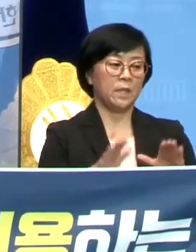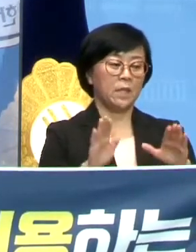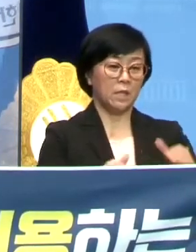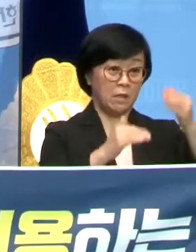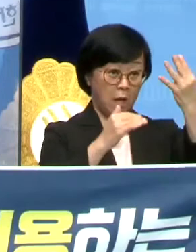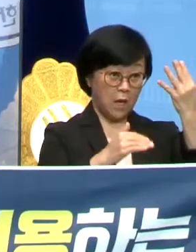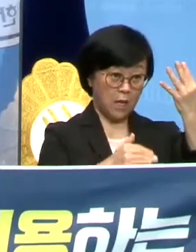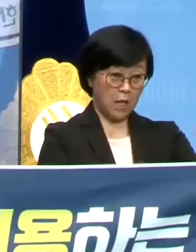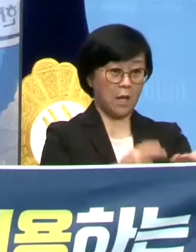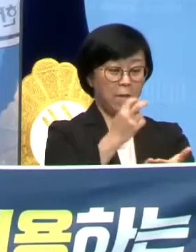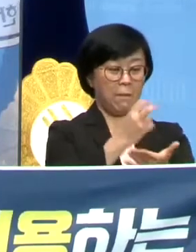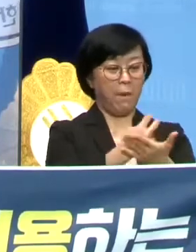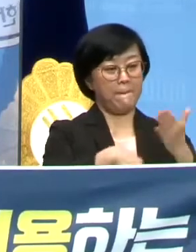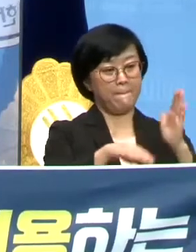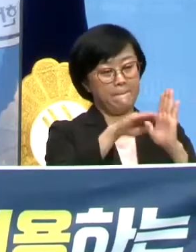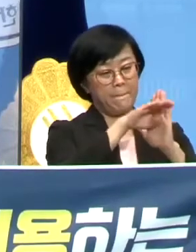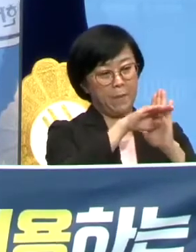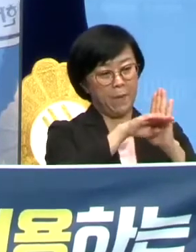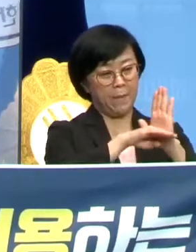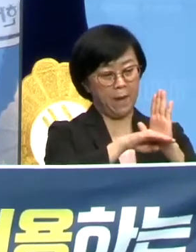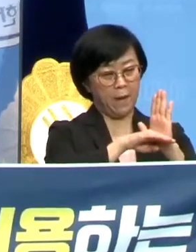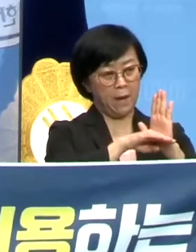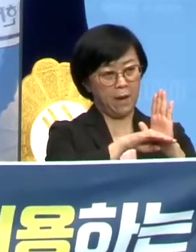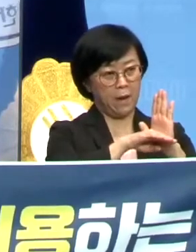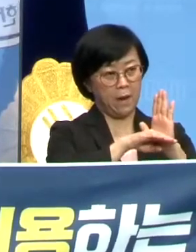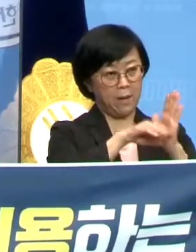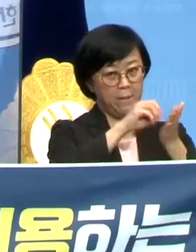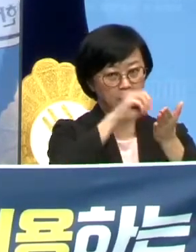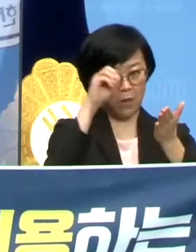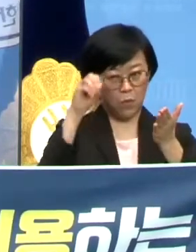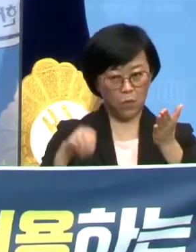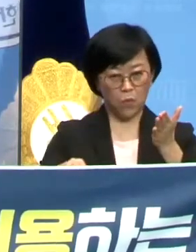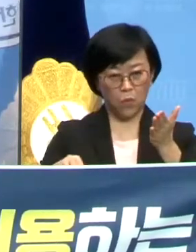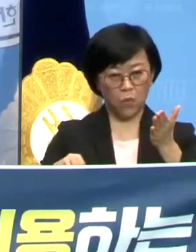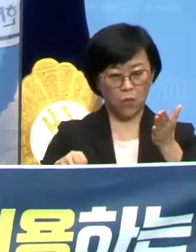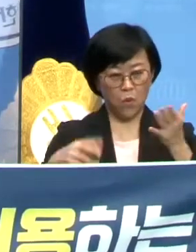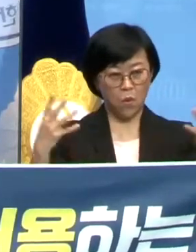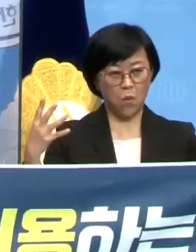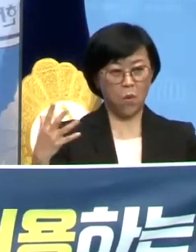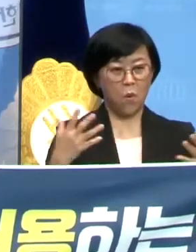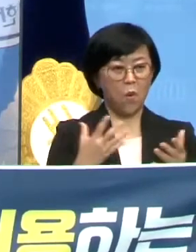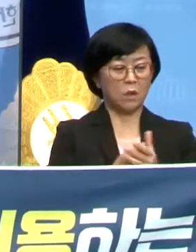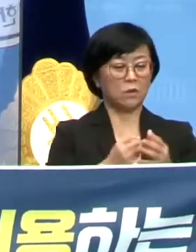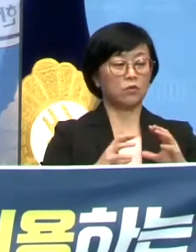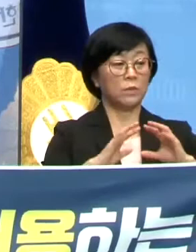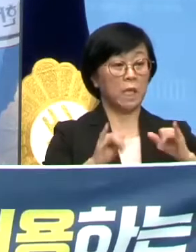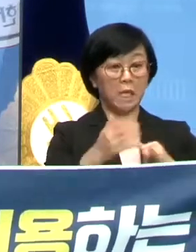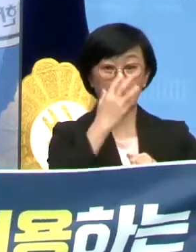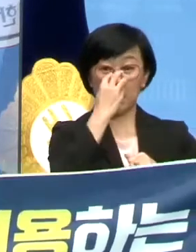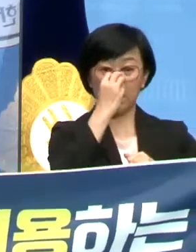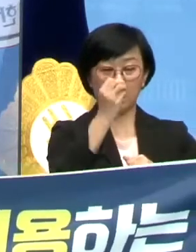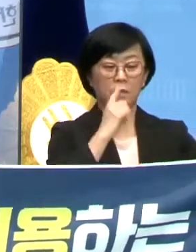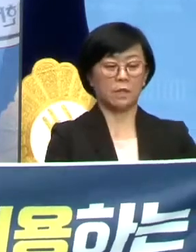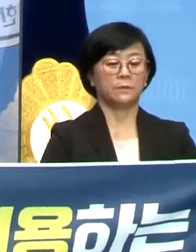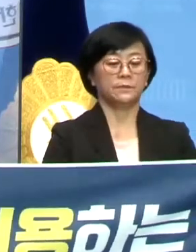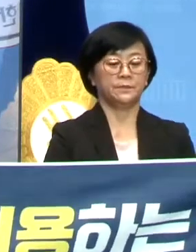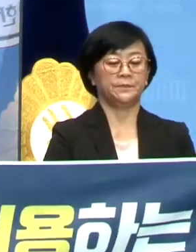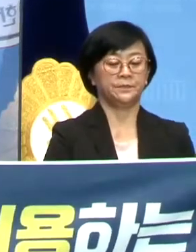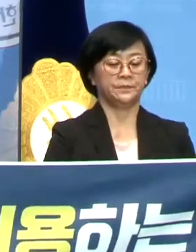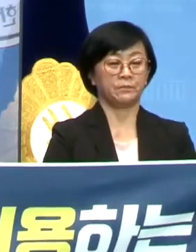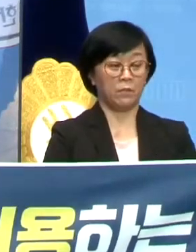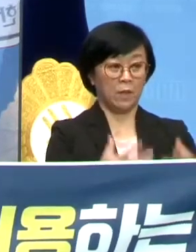4개의 법을 손보지 안 않겠다 라는 것은 완전한 국민에 대한 김 아니라고 생각합니다